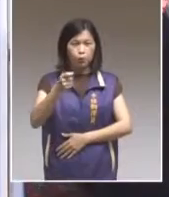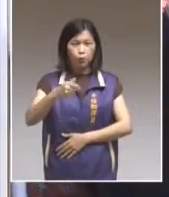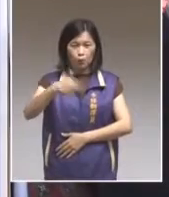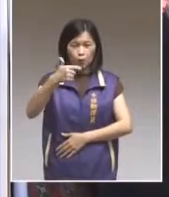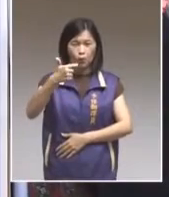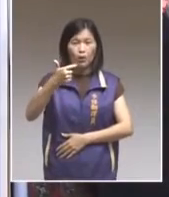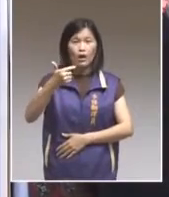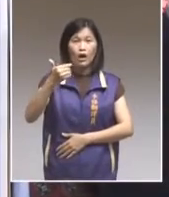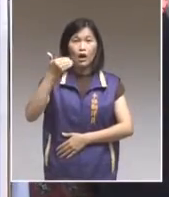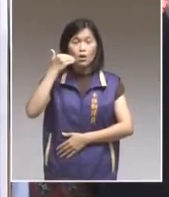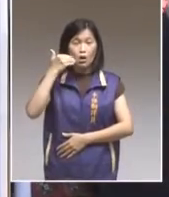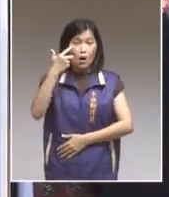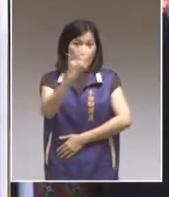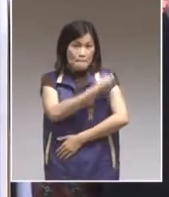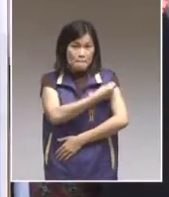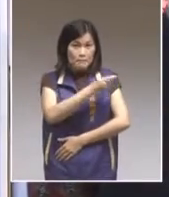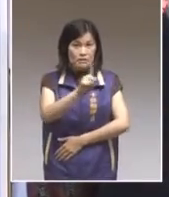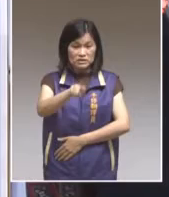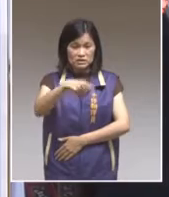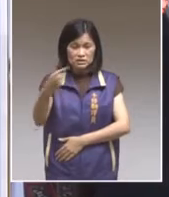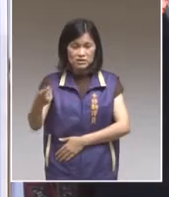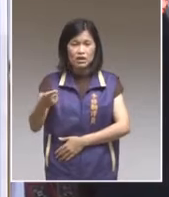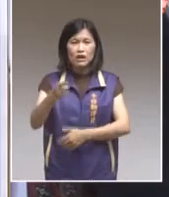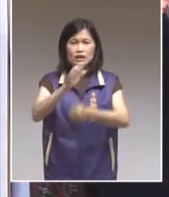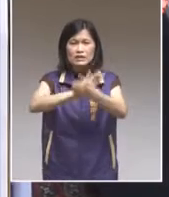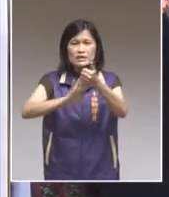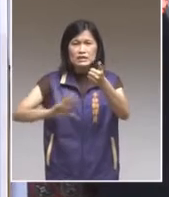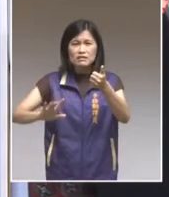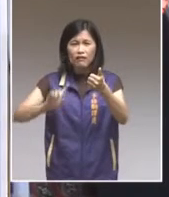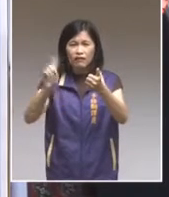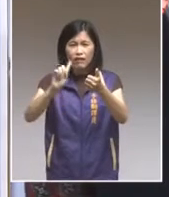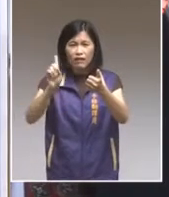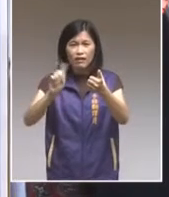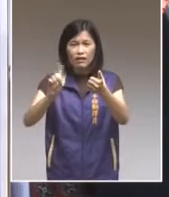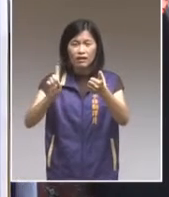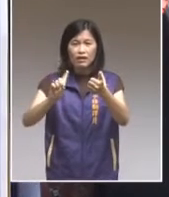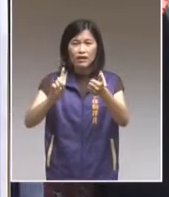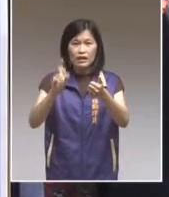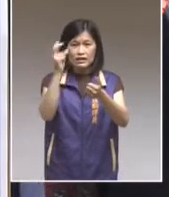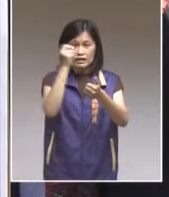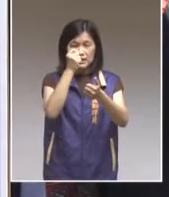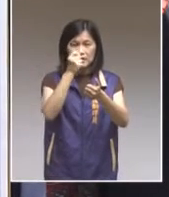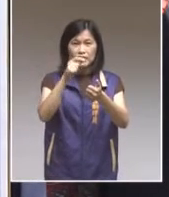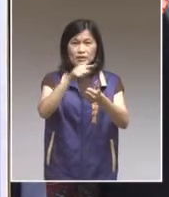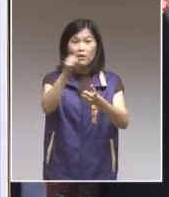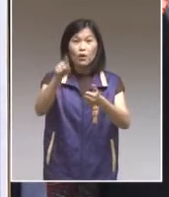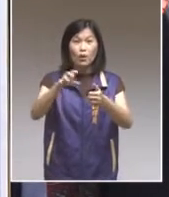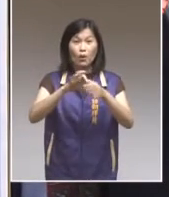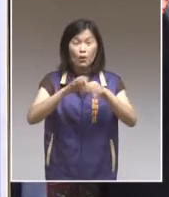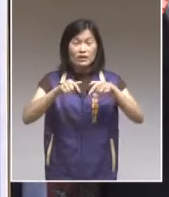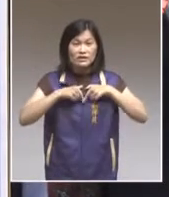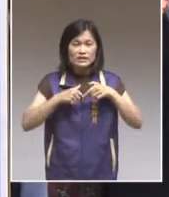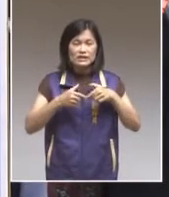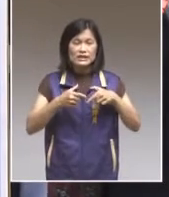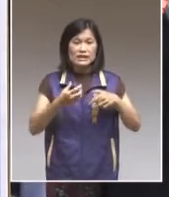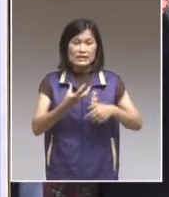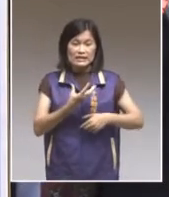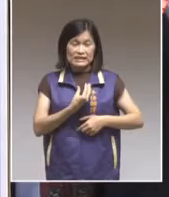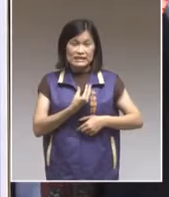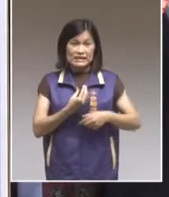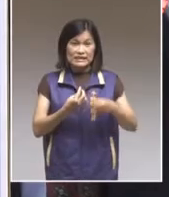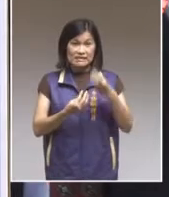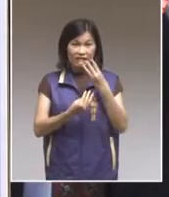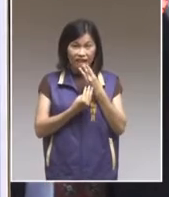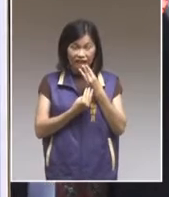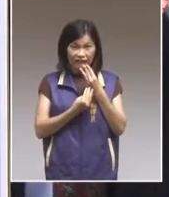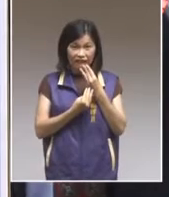接种之后当然有一些副作用，那我们特别大家关心的心肌炎都是在施打之